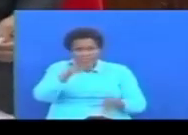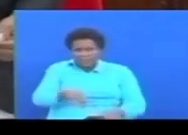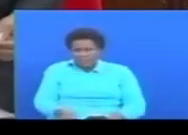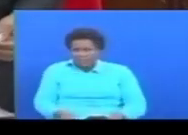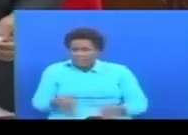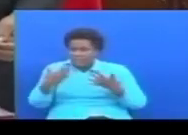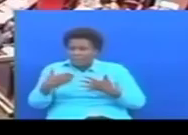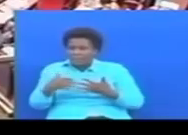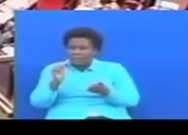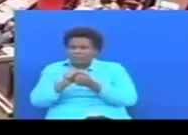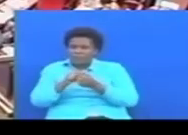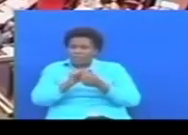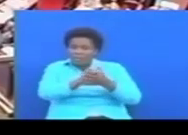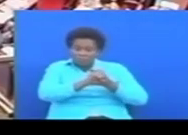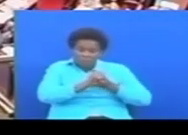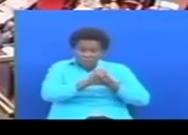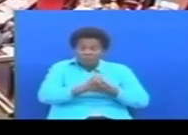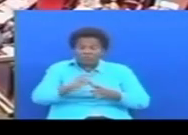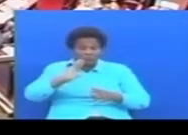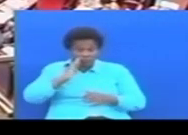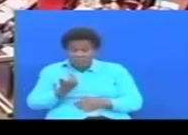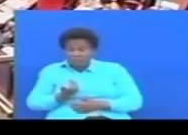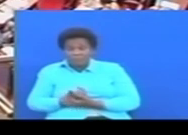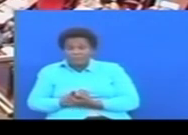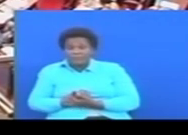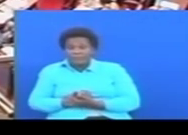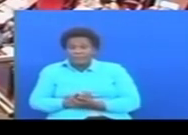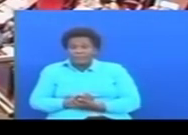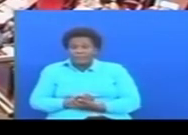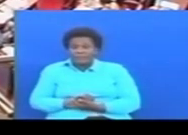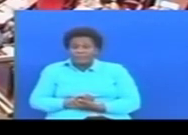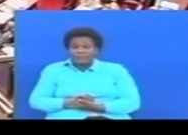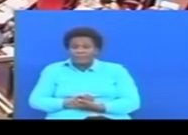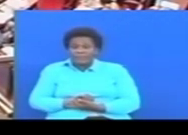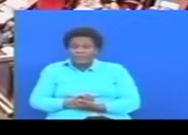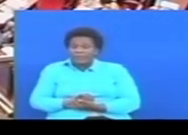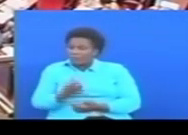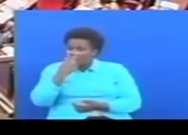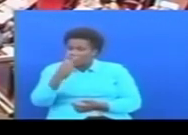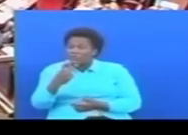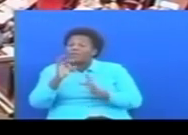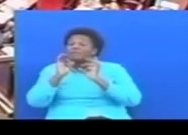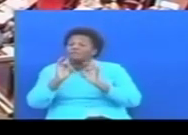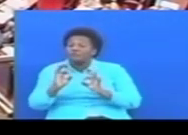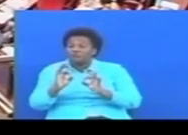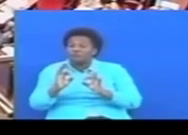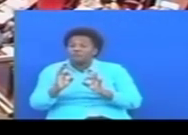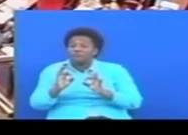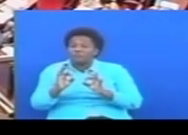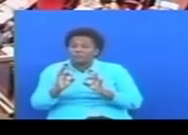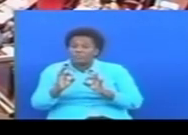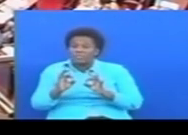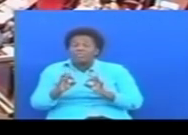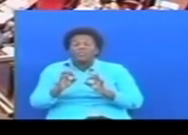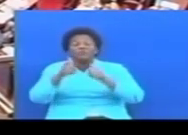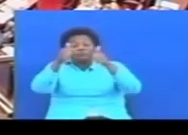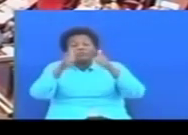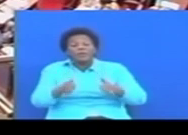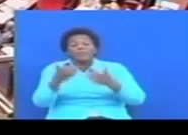ya muungano ni muhimu na yana unyeti, tulidhani kwamba majibu hayo ya pia yawe ya umma na sio ya kwetu